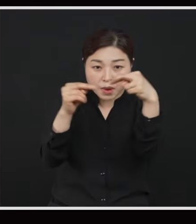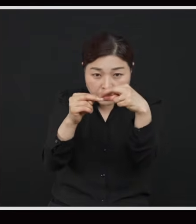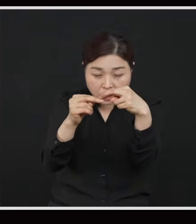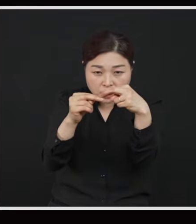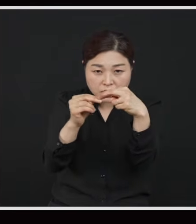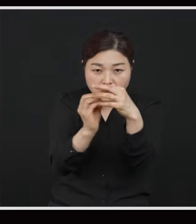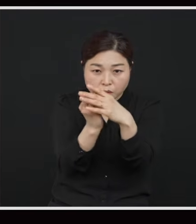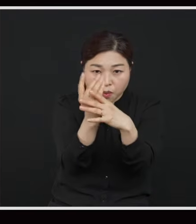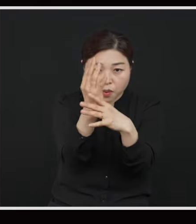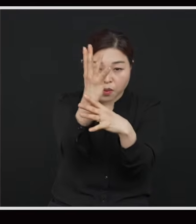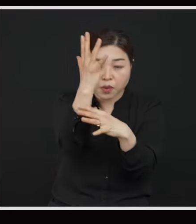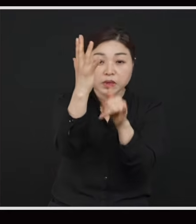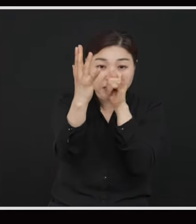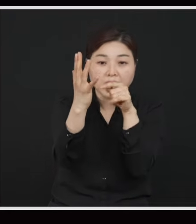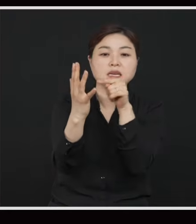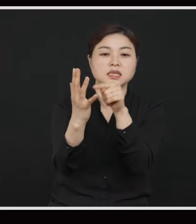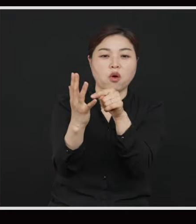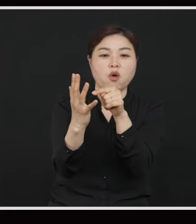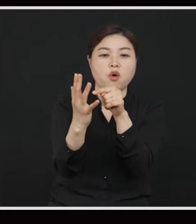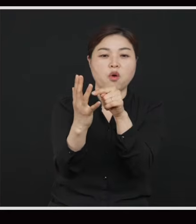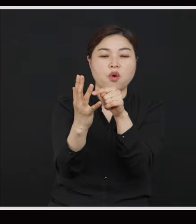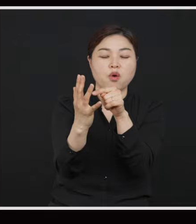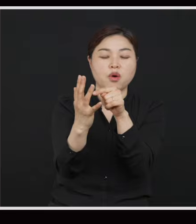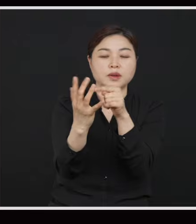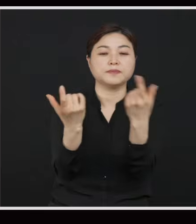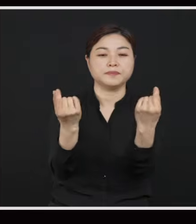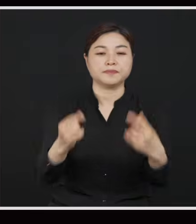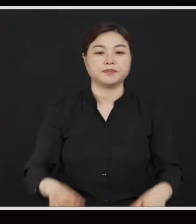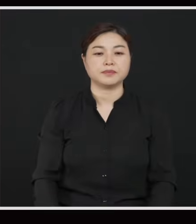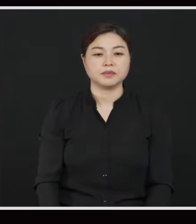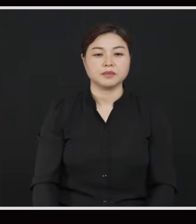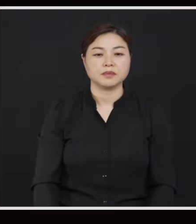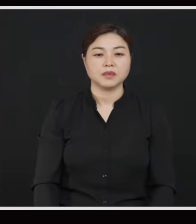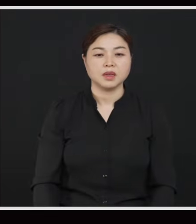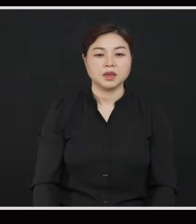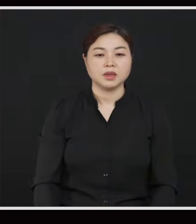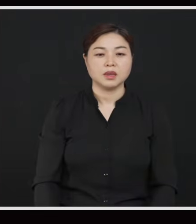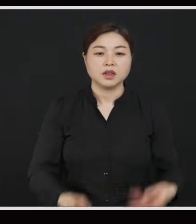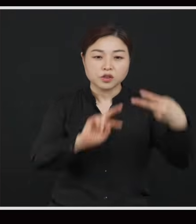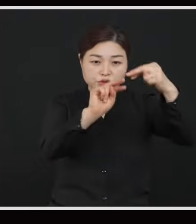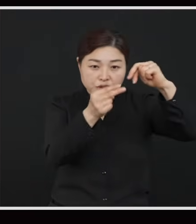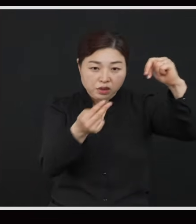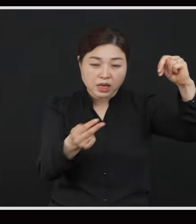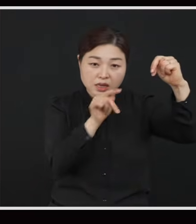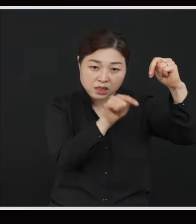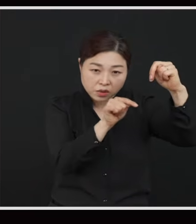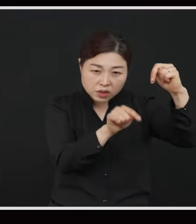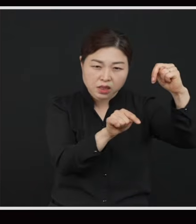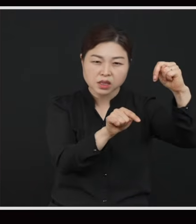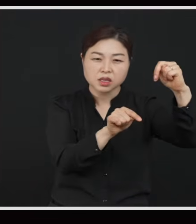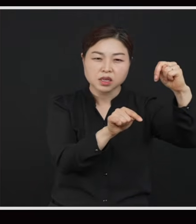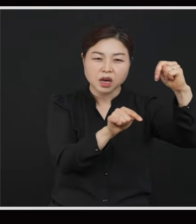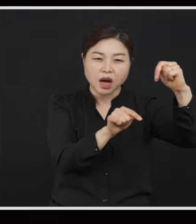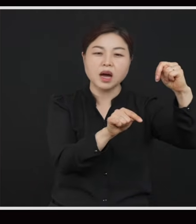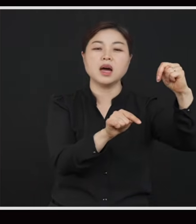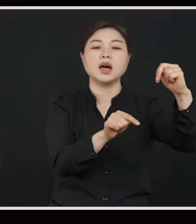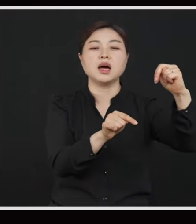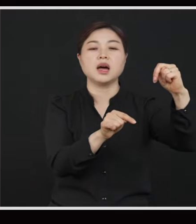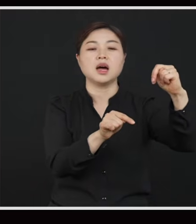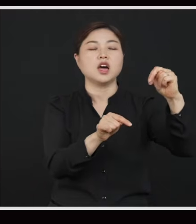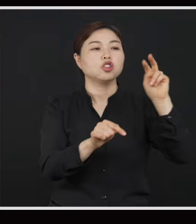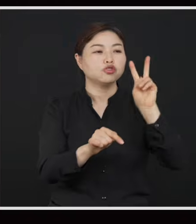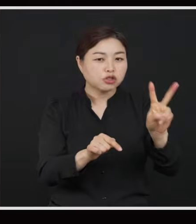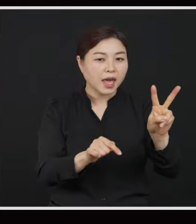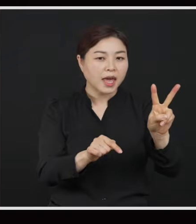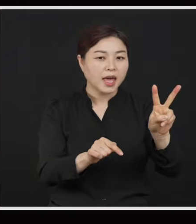그럼 유성생식을 할 수가 있죠. 똑같은 원리입니다. 그래서 유전자라는 게 수학적으로 뭔가 두 개씩